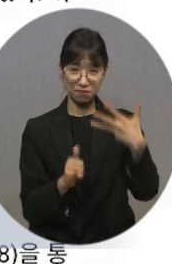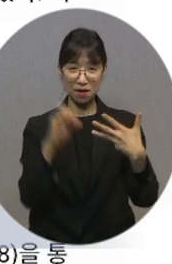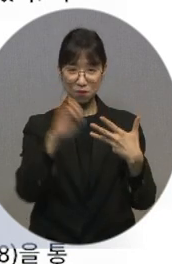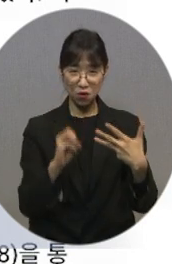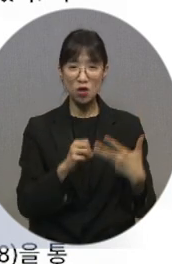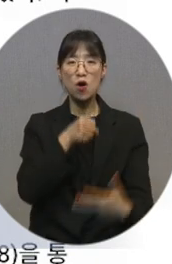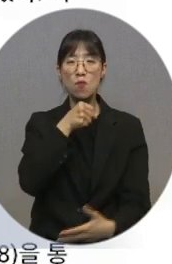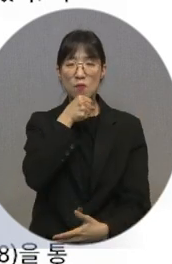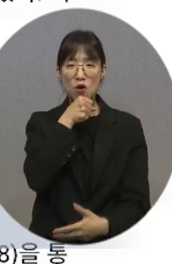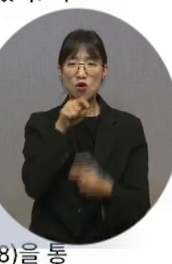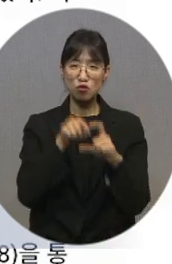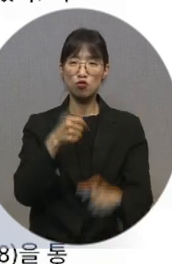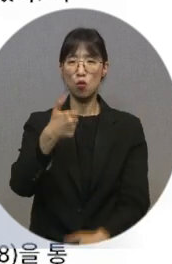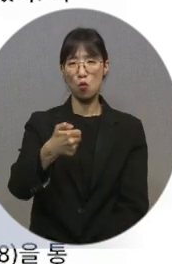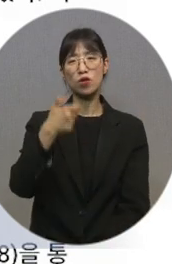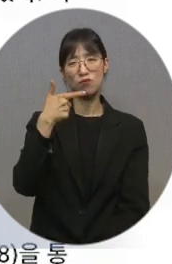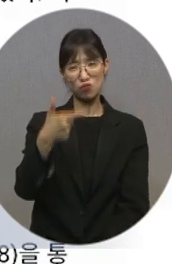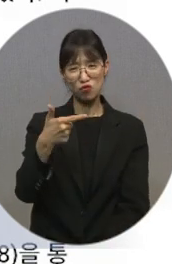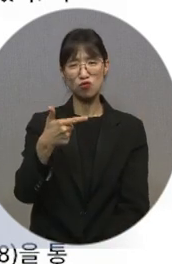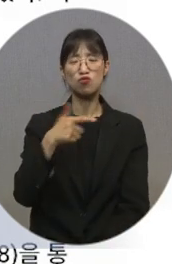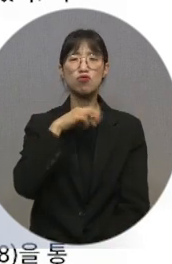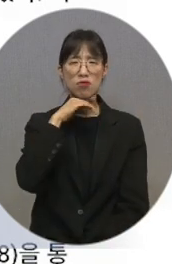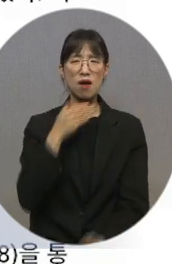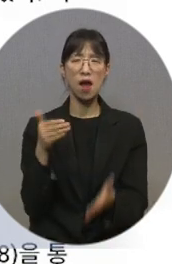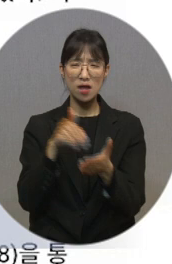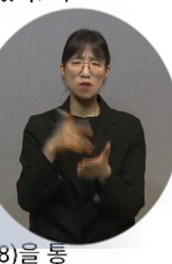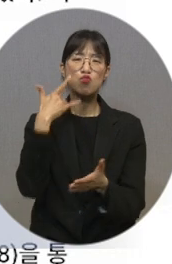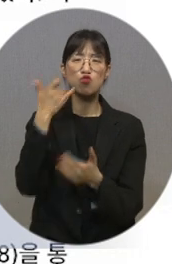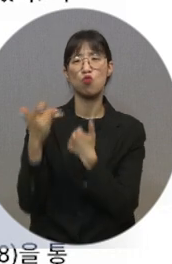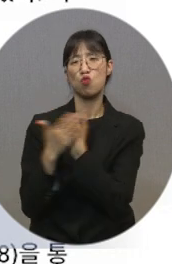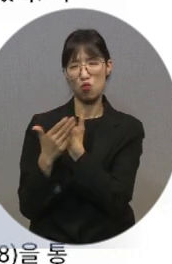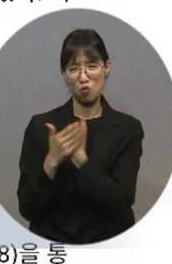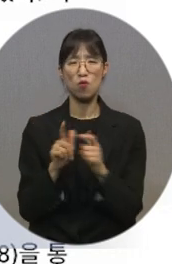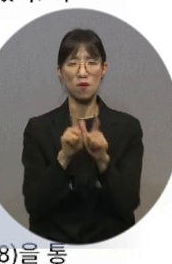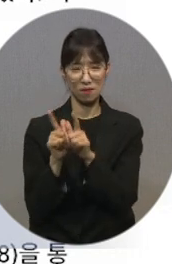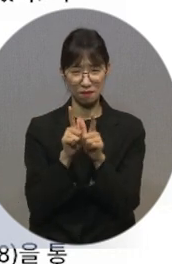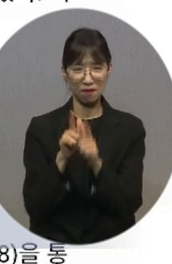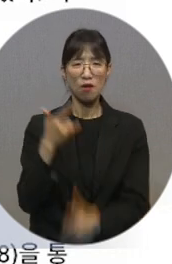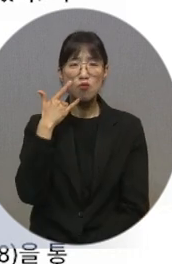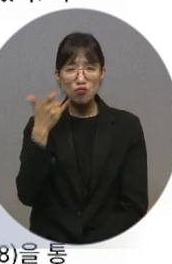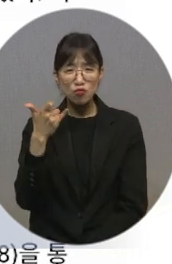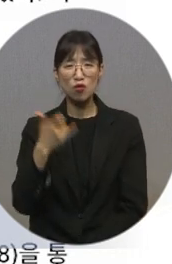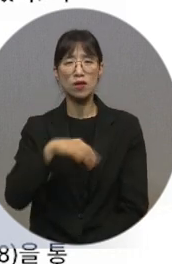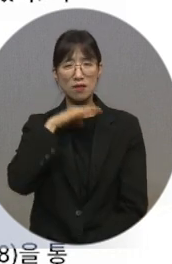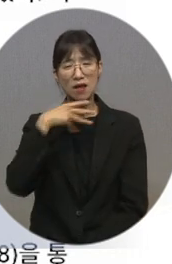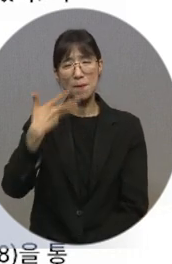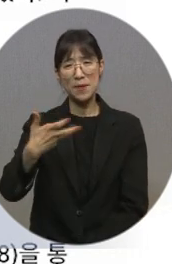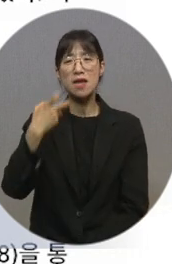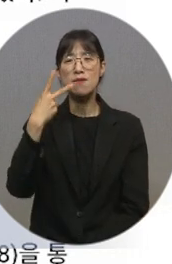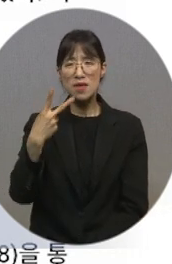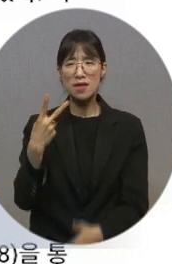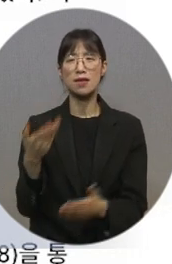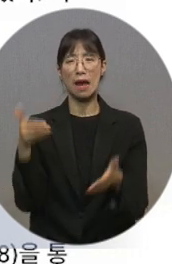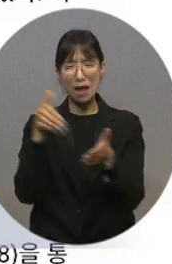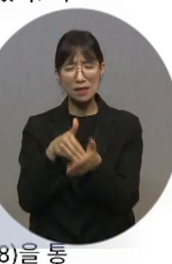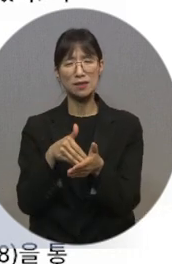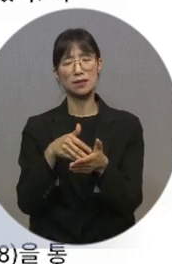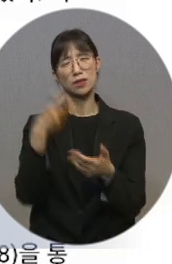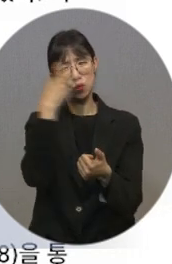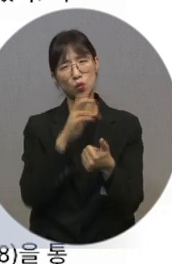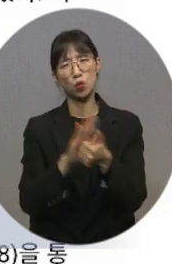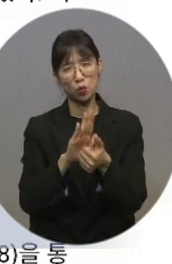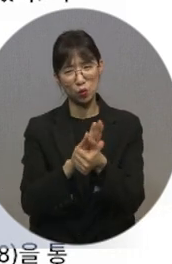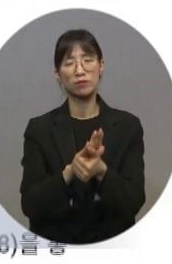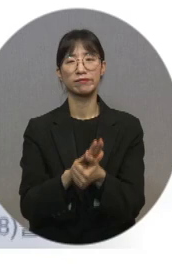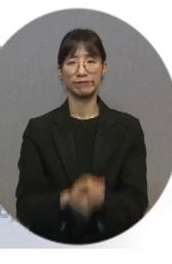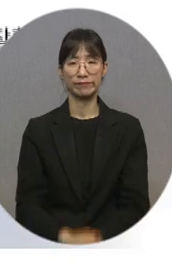평균 56세까지 부모 지원을 받아 생활하고 부모들은 82세가 발달 장애인 자녀를 돌본다고